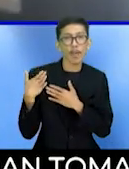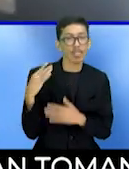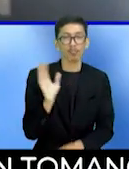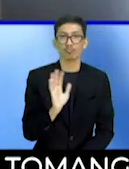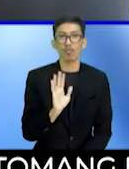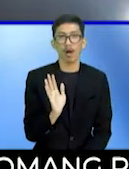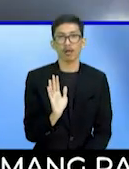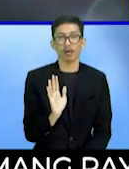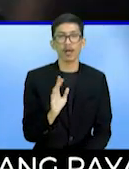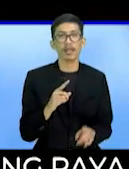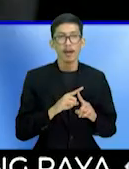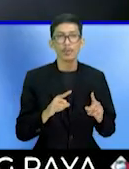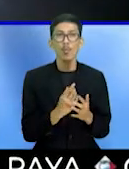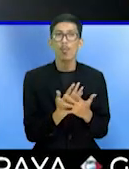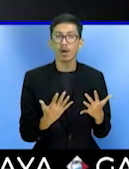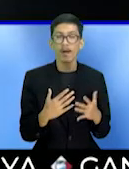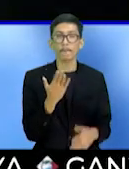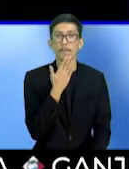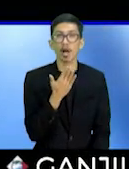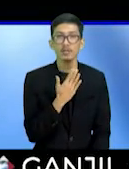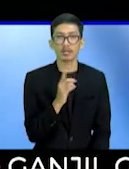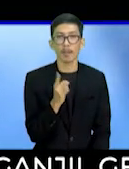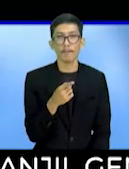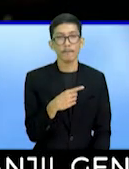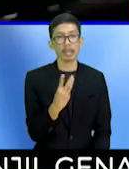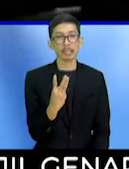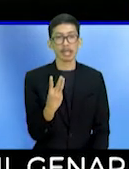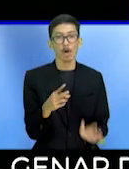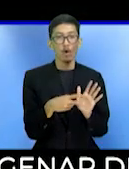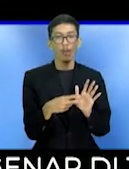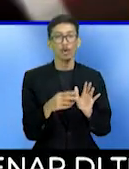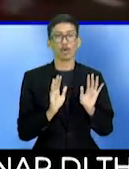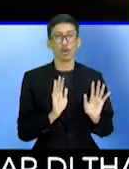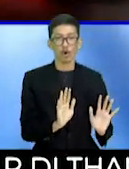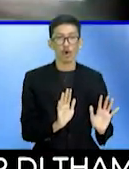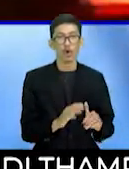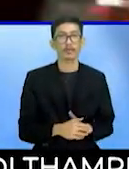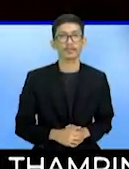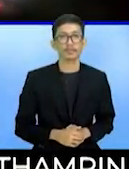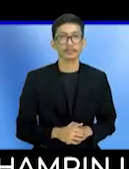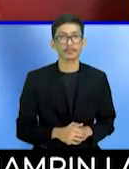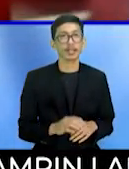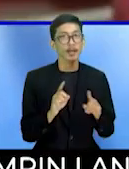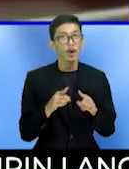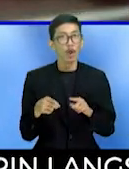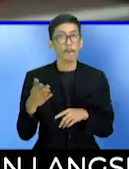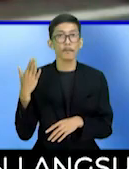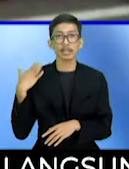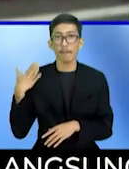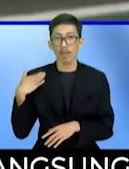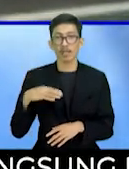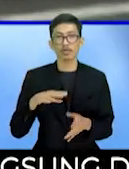milik warga sipil biasa, dikarenakan hanya terdiri dari 3 angka saja. Sementara untuk kode pejabat terdiri